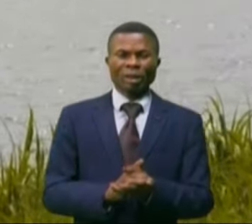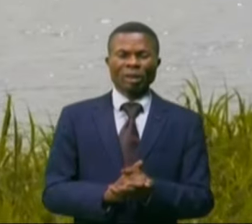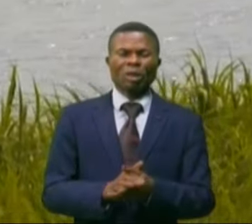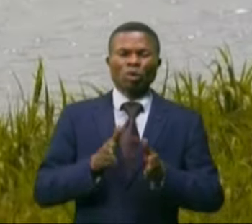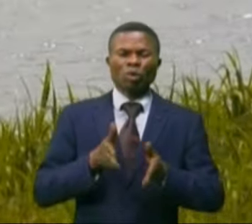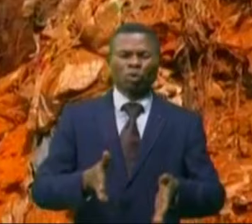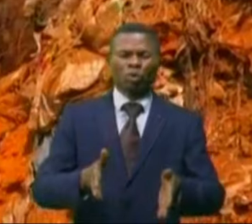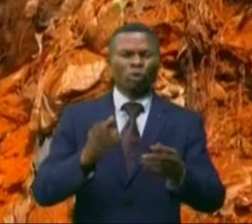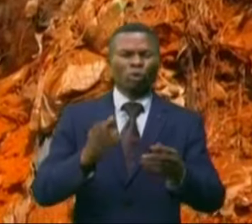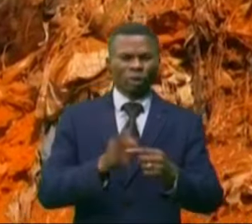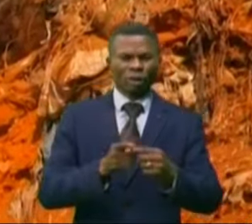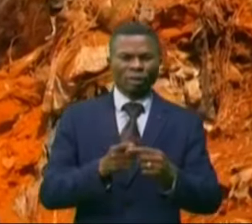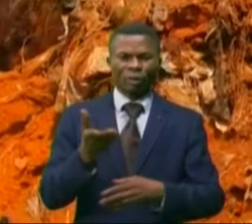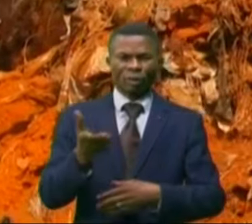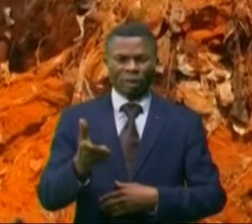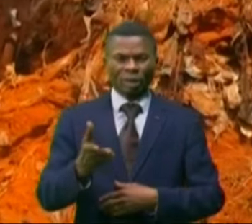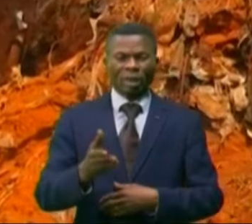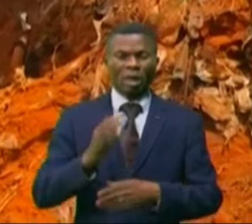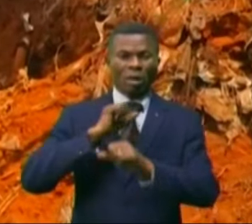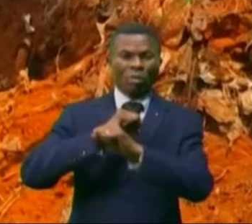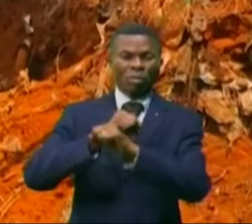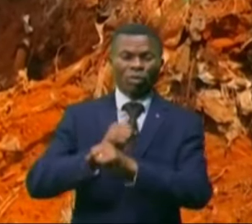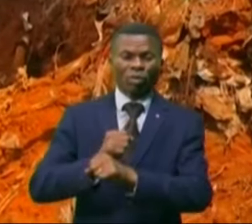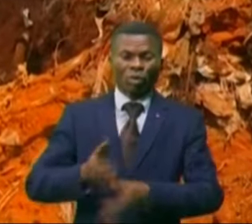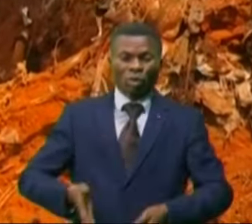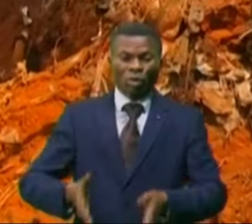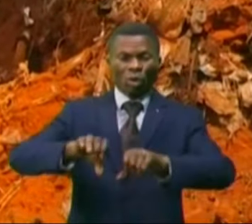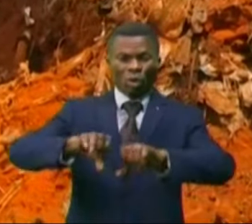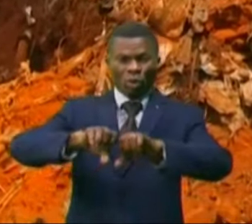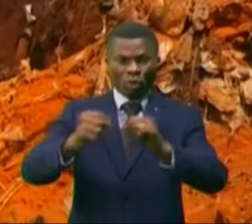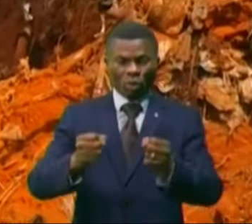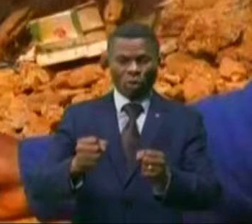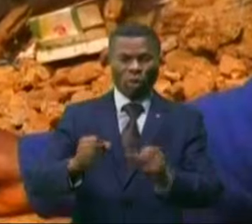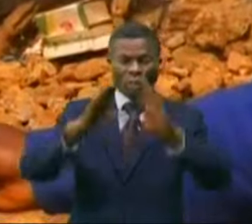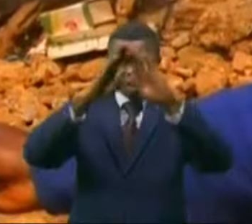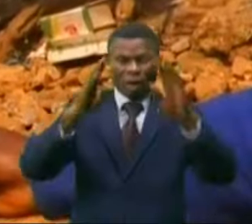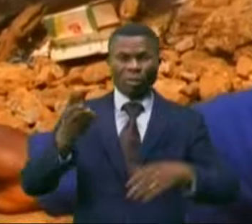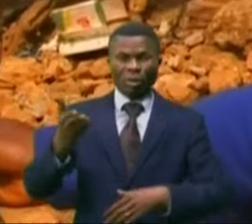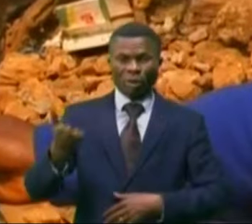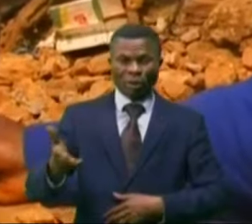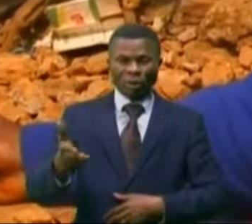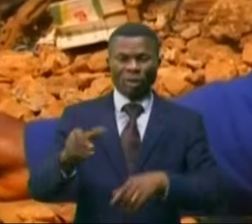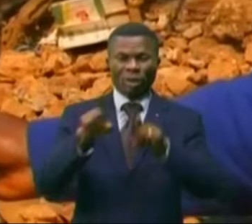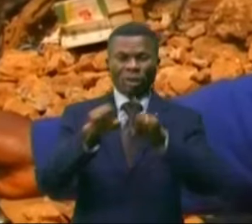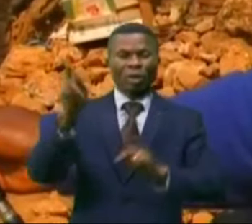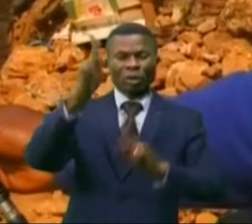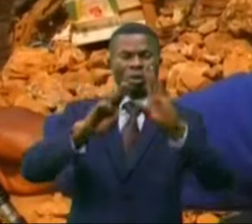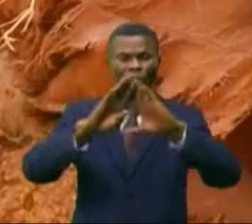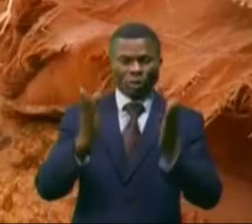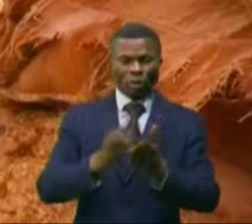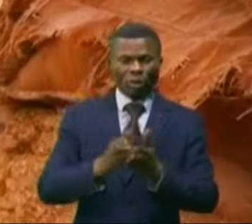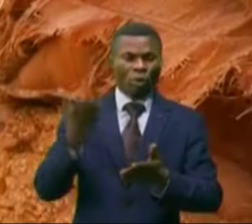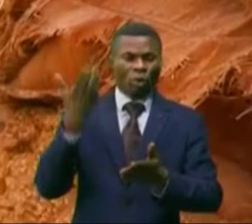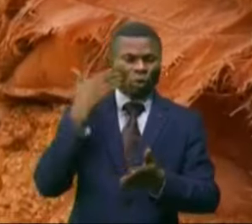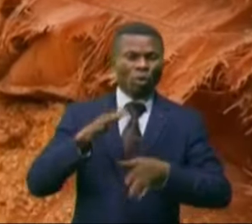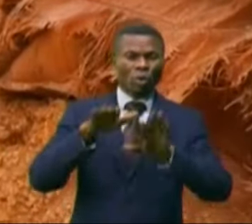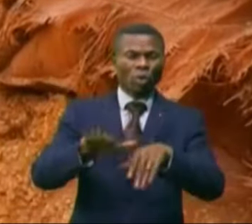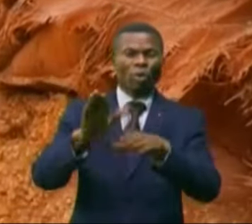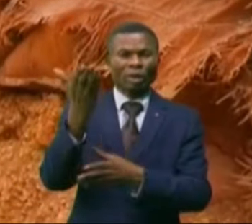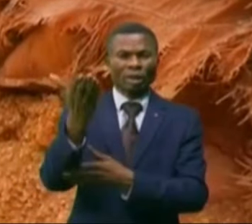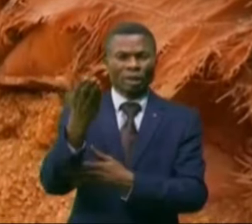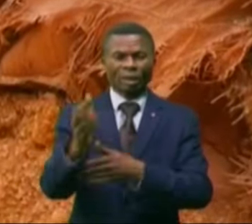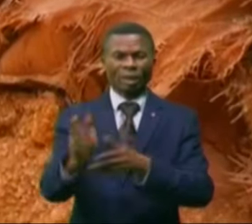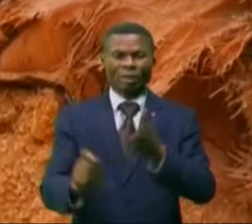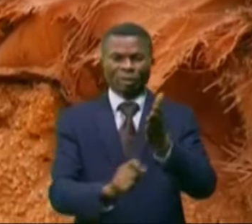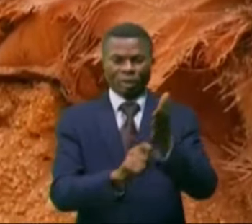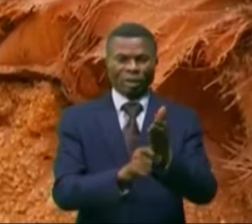histoire présentement. Pour combattre l'érosion qui menace leurs habitations, la population riveraine recourt aux techniques